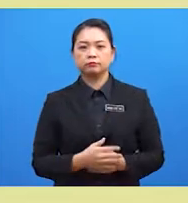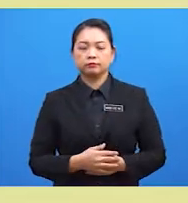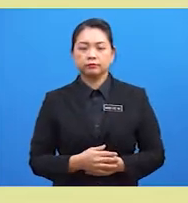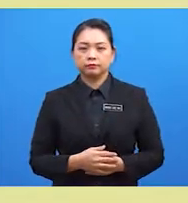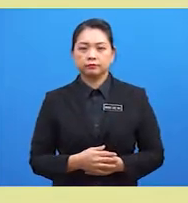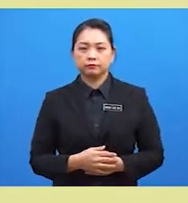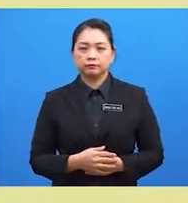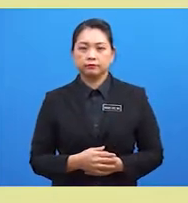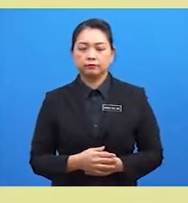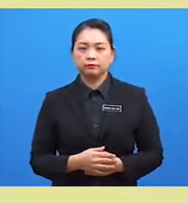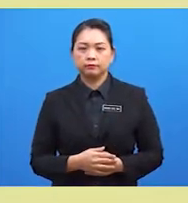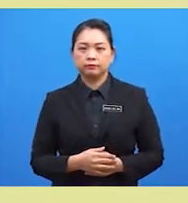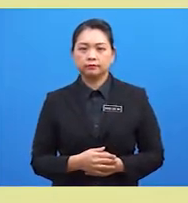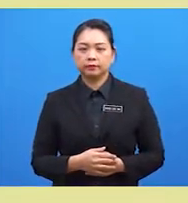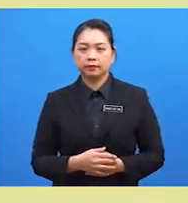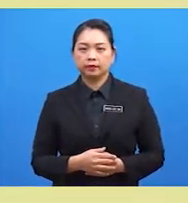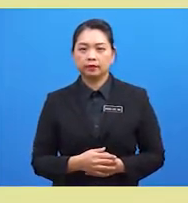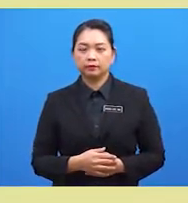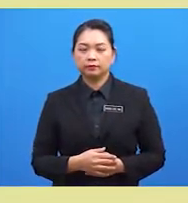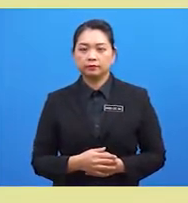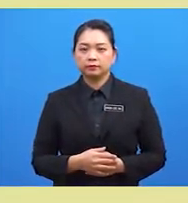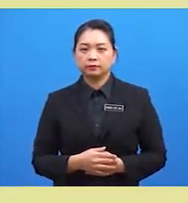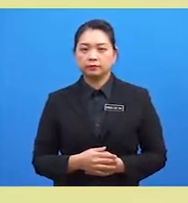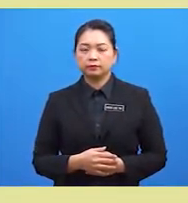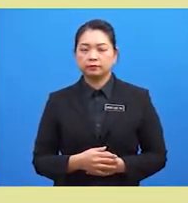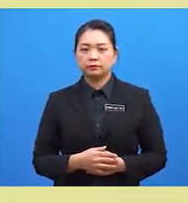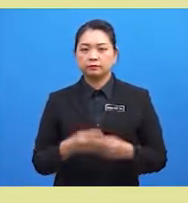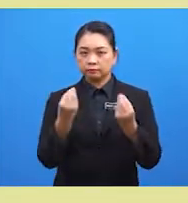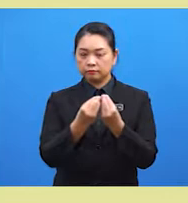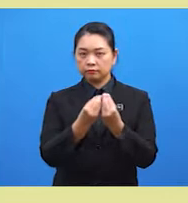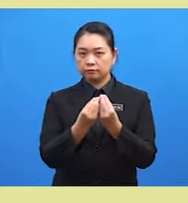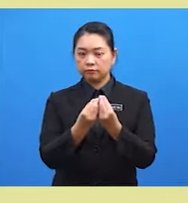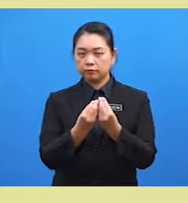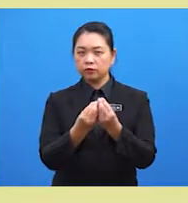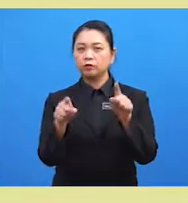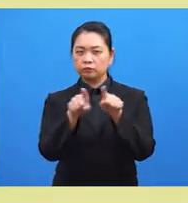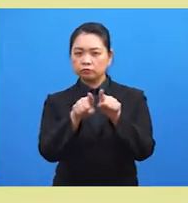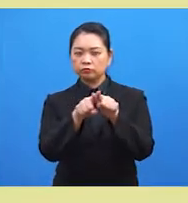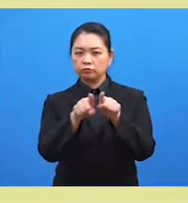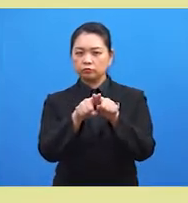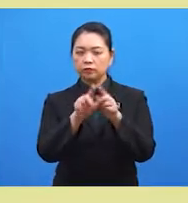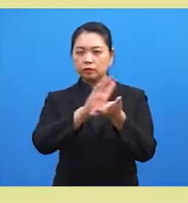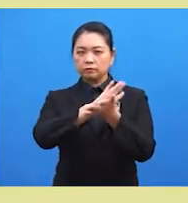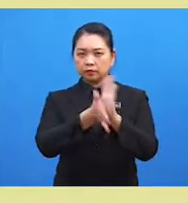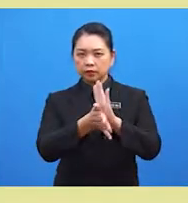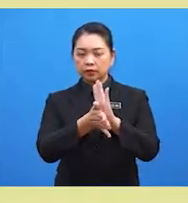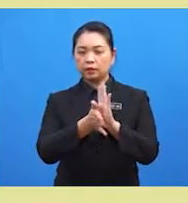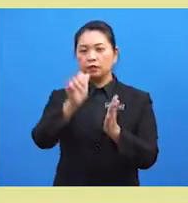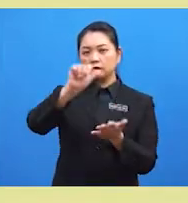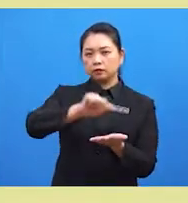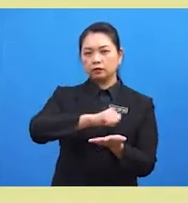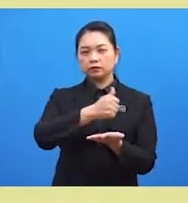perkataan. Bilangan patah perkataan yang seragam menjadikan alunan